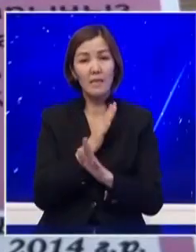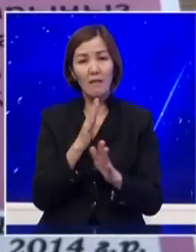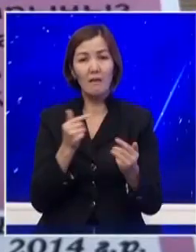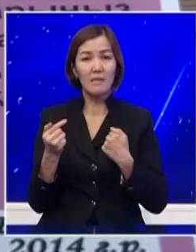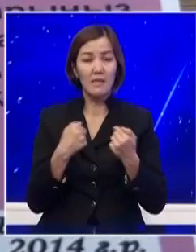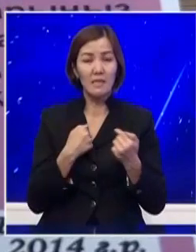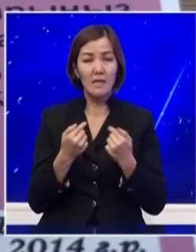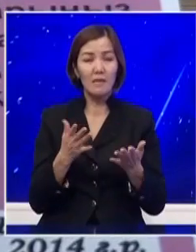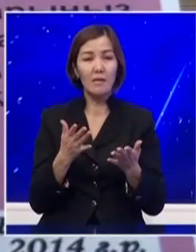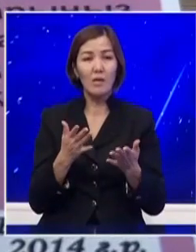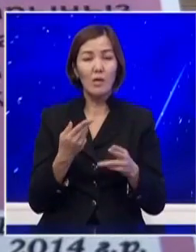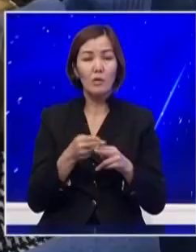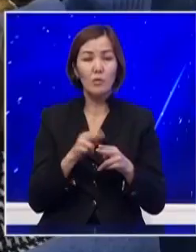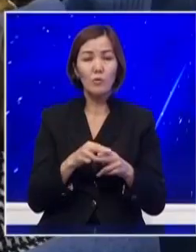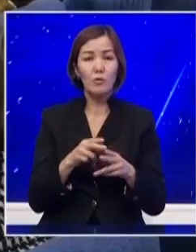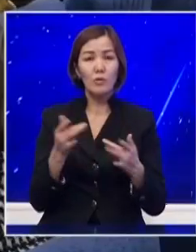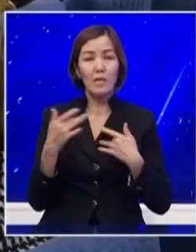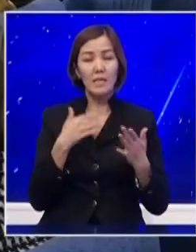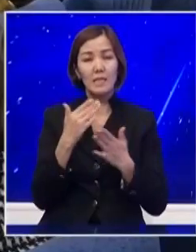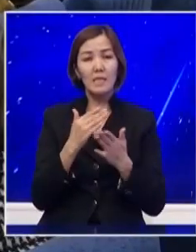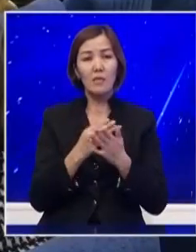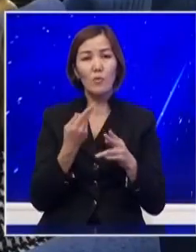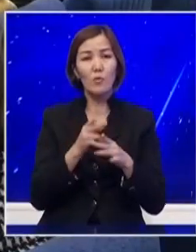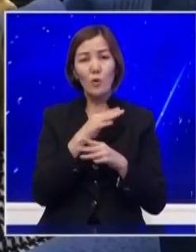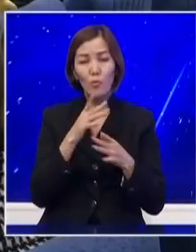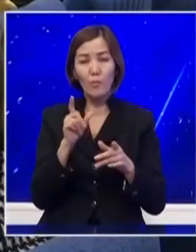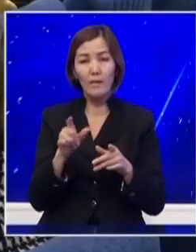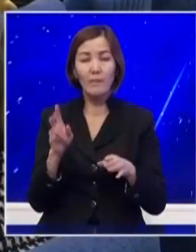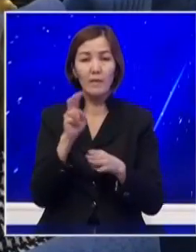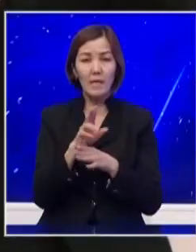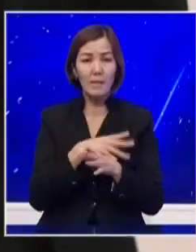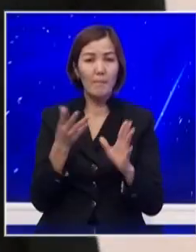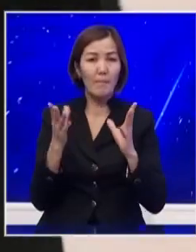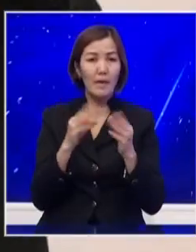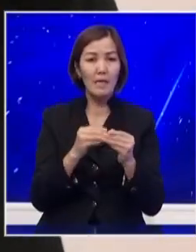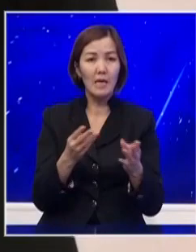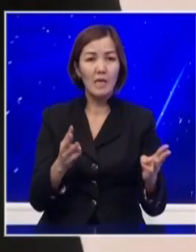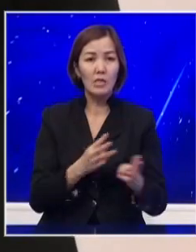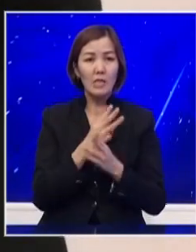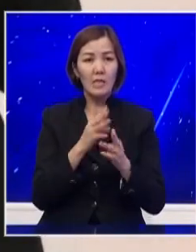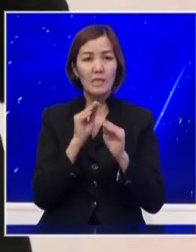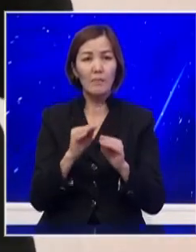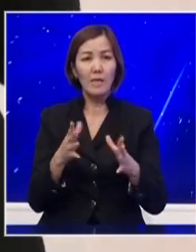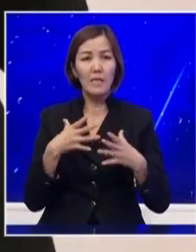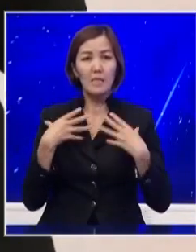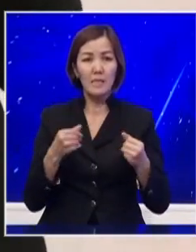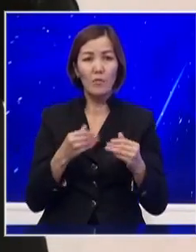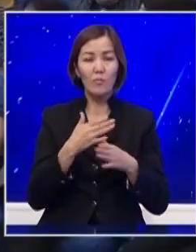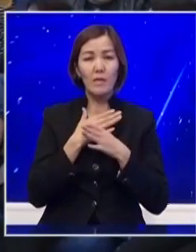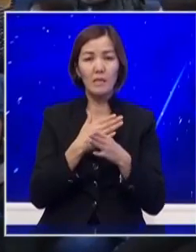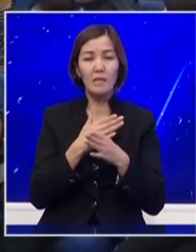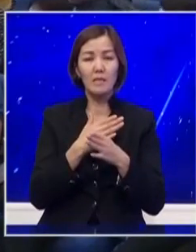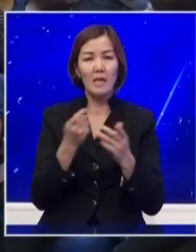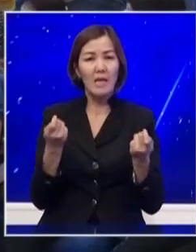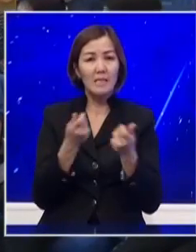тәлкегіне тастамады. Концертке келгендер санында есеп болмады. Барлығының ниеті балақайлардың сауығып кетуіне